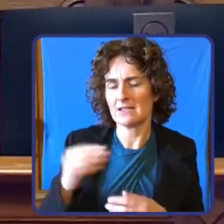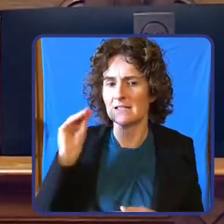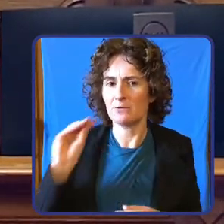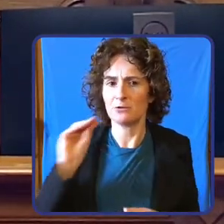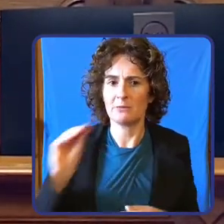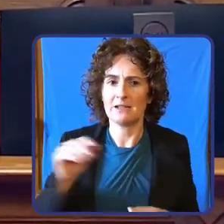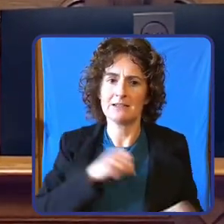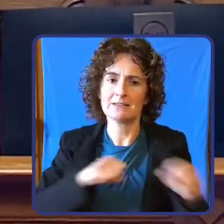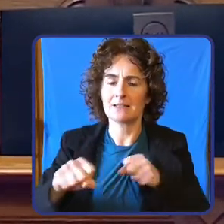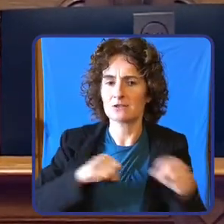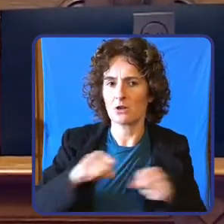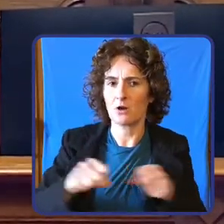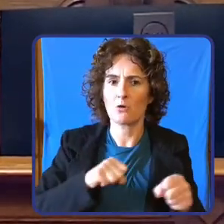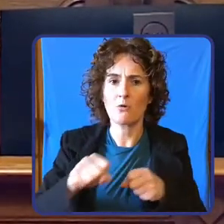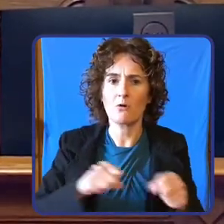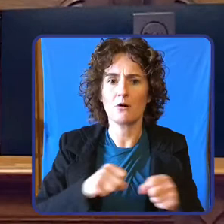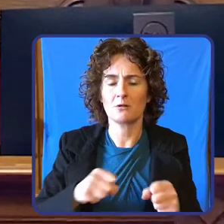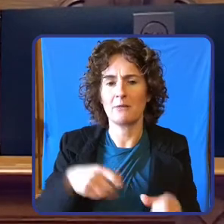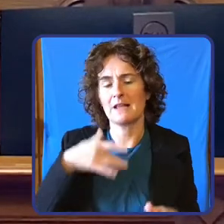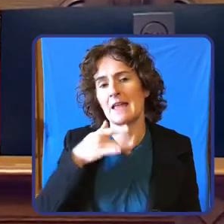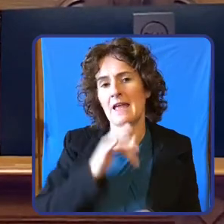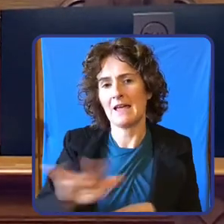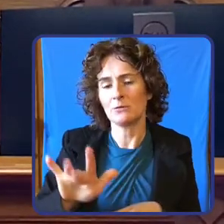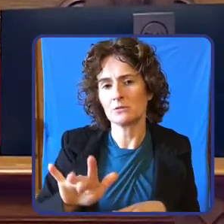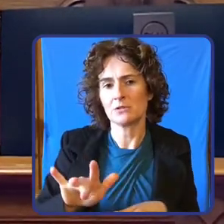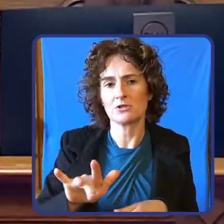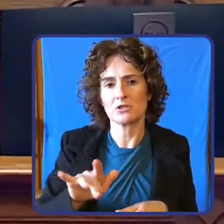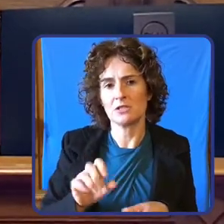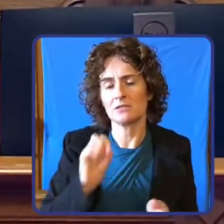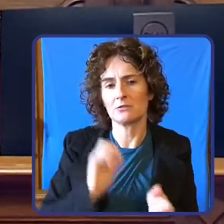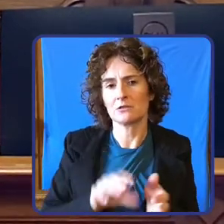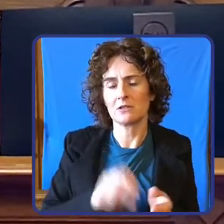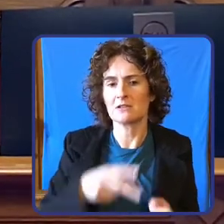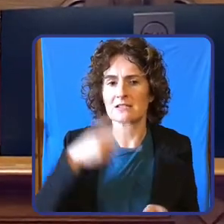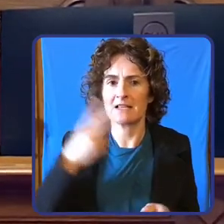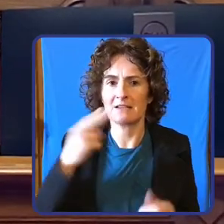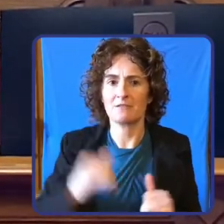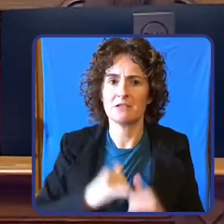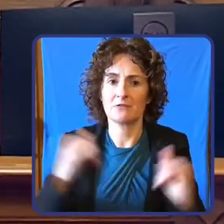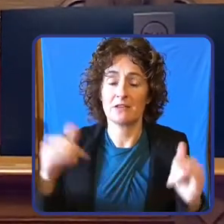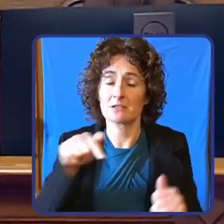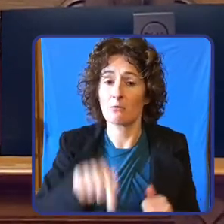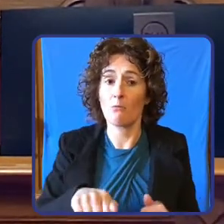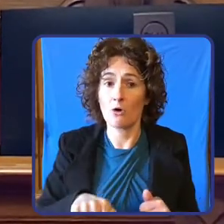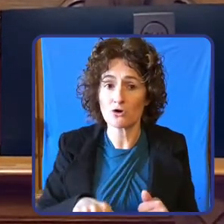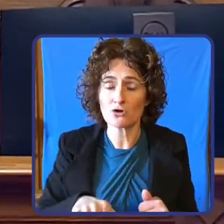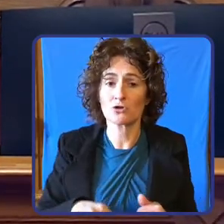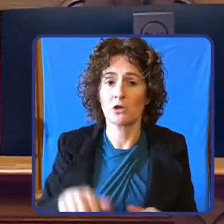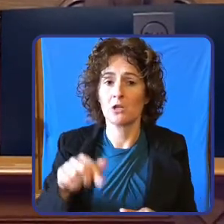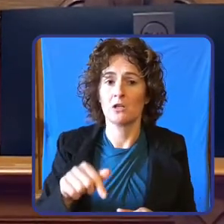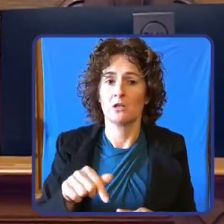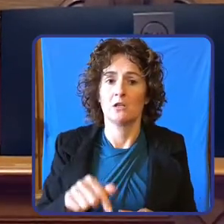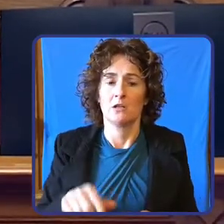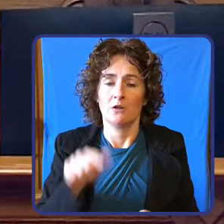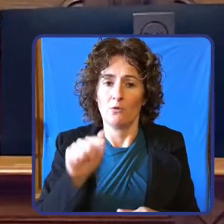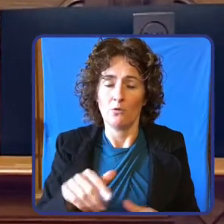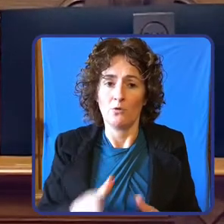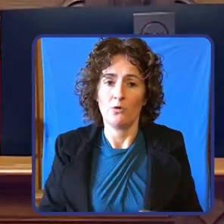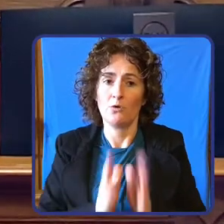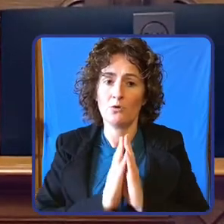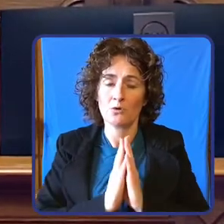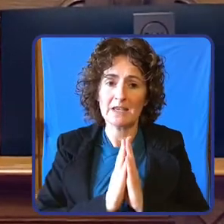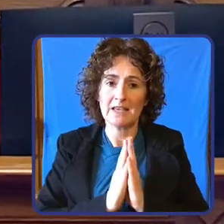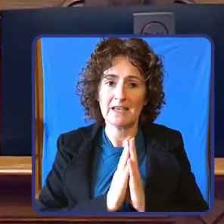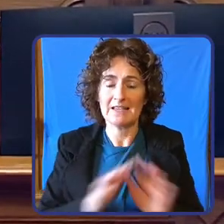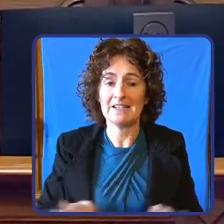az előtte való szeptemberben elutasította a szennyvízre fejlesztését. Most viszont ő kéri hivatalosan videóban, nyilvánosan, közösségi oldalára